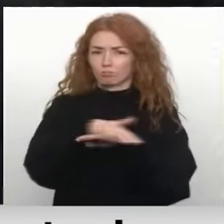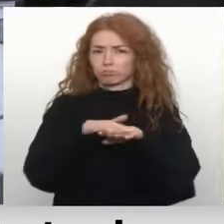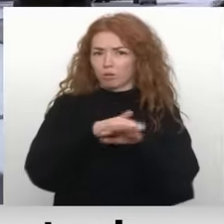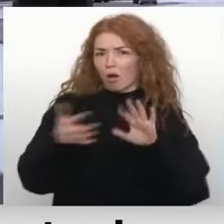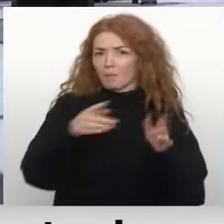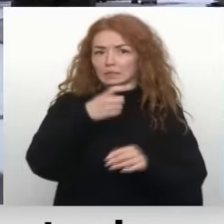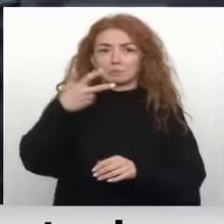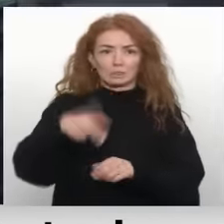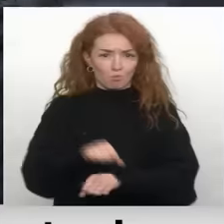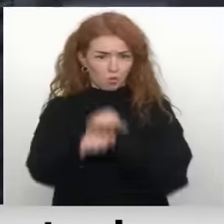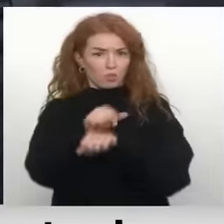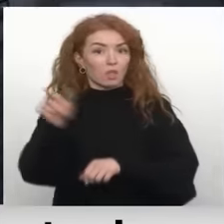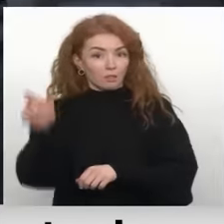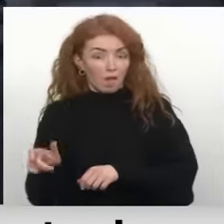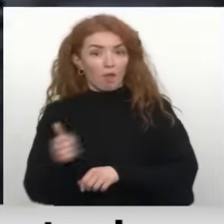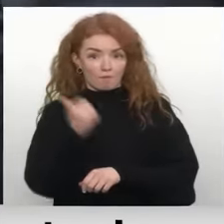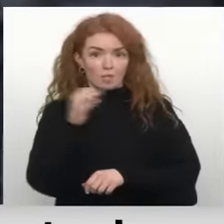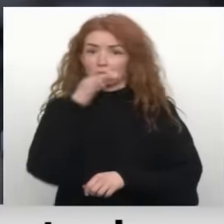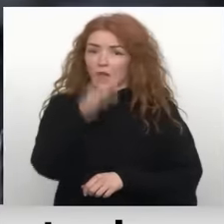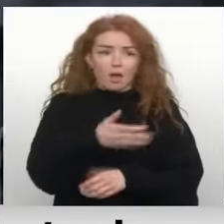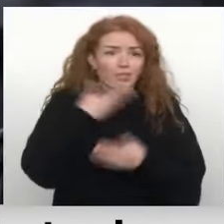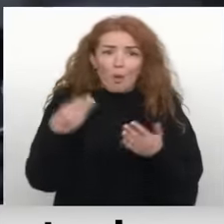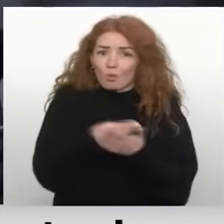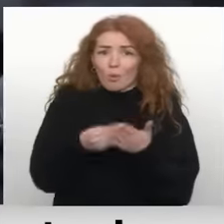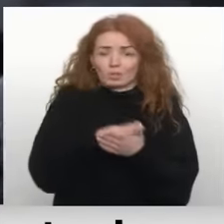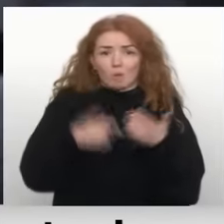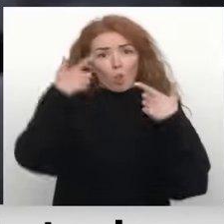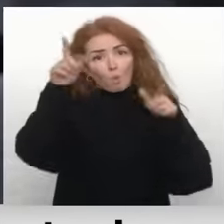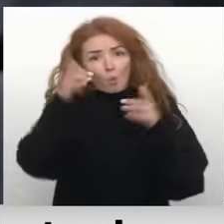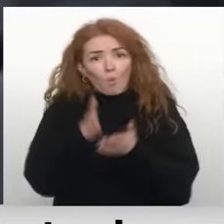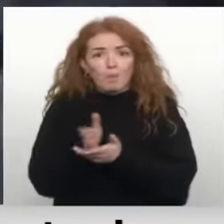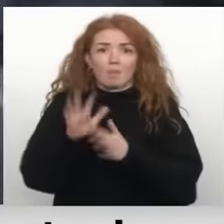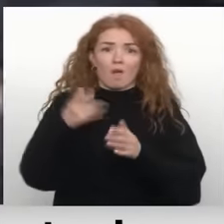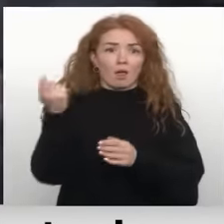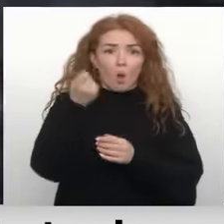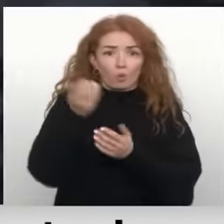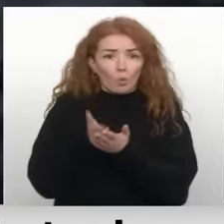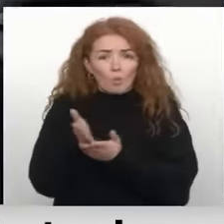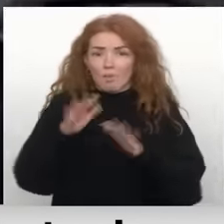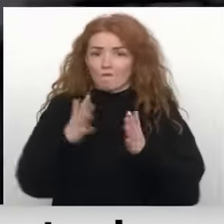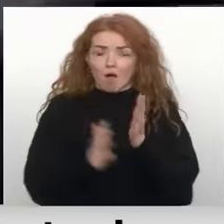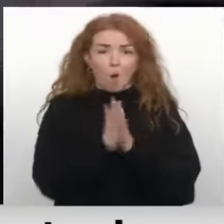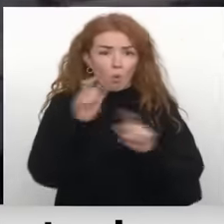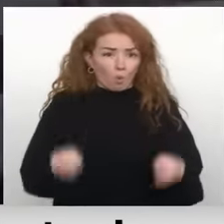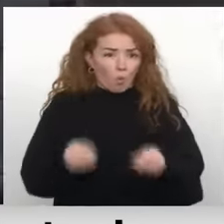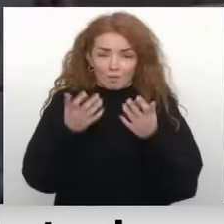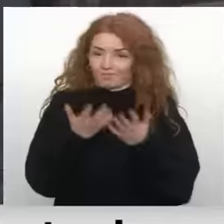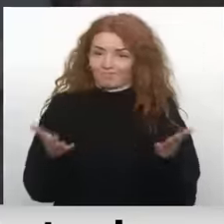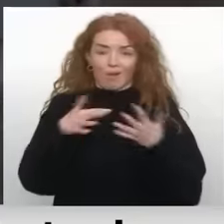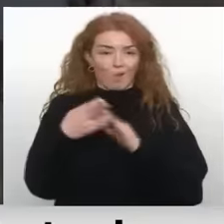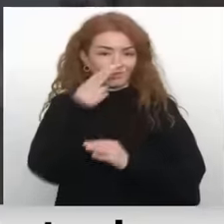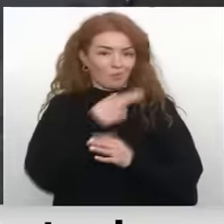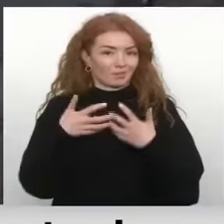130 protestētāju. Viņi saka, nav nozīmes, vai tā ir lopkopība, graudkopība vai augļkopība. Lauksaimnieki cīnās